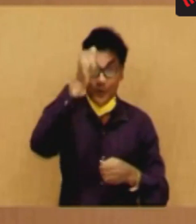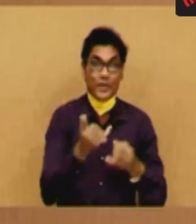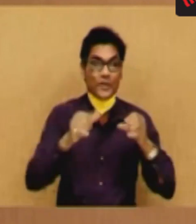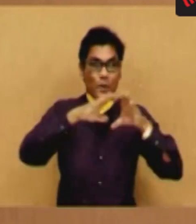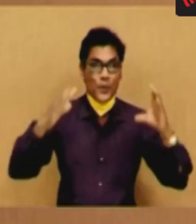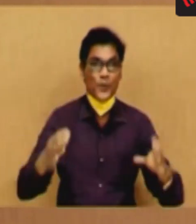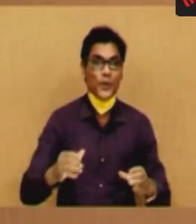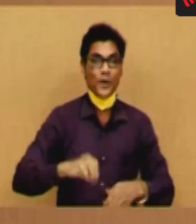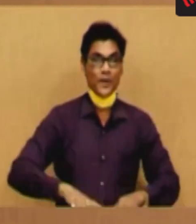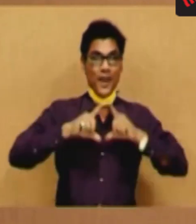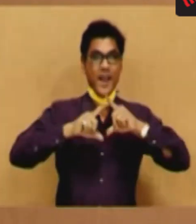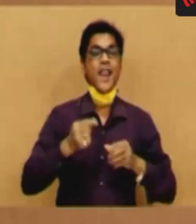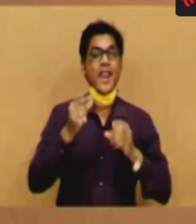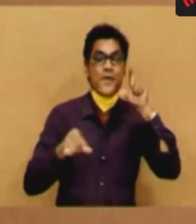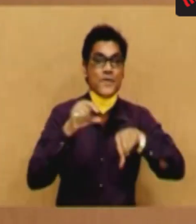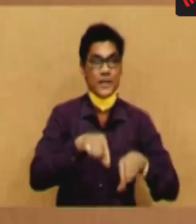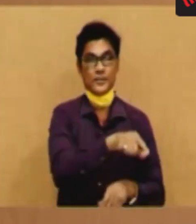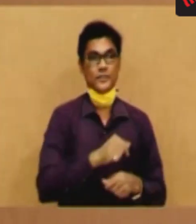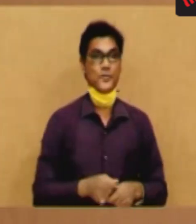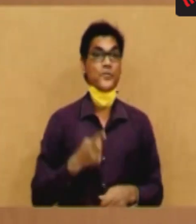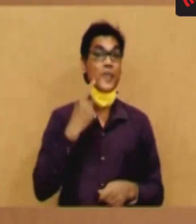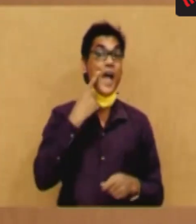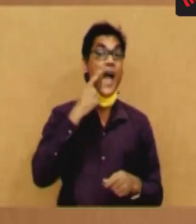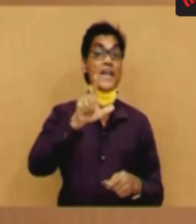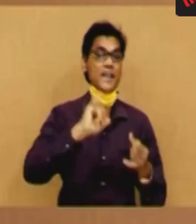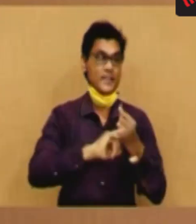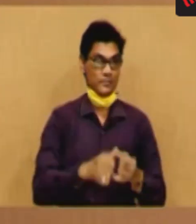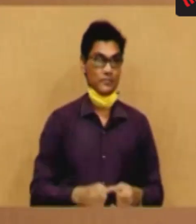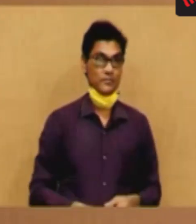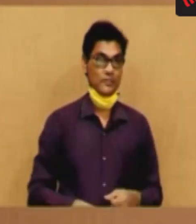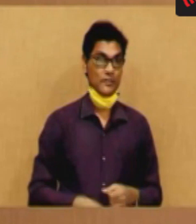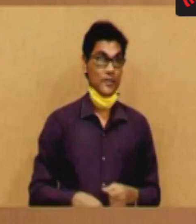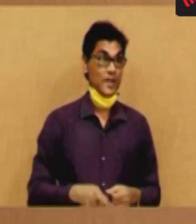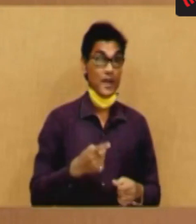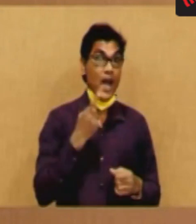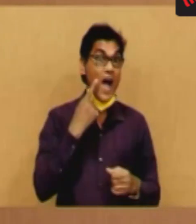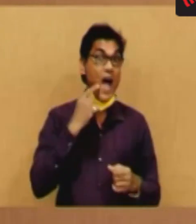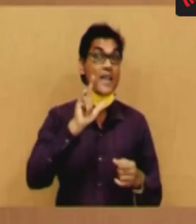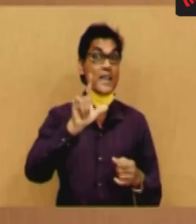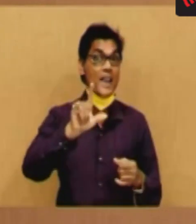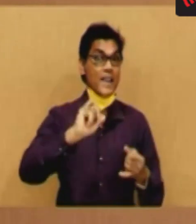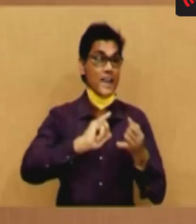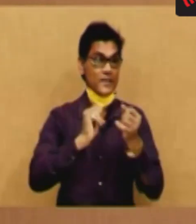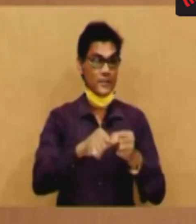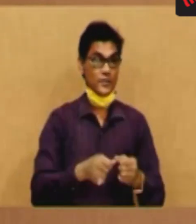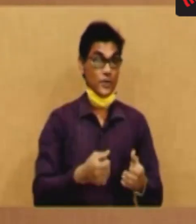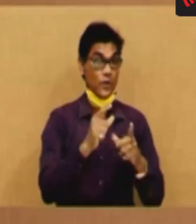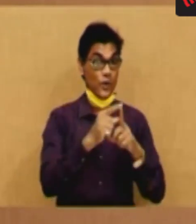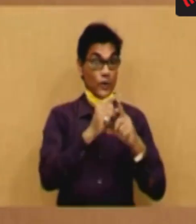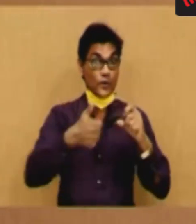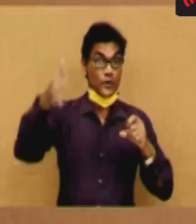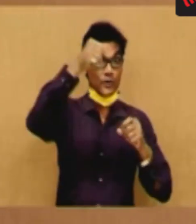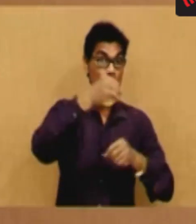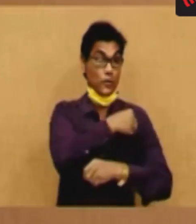विज्ञान संस्था। आज आम सांगरे अछंती आईएलएस बा इंस्टीट्यूट ऑफ लाइफ साइंसेस रो निर्देशक